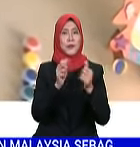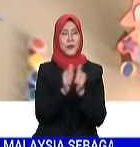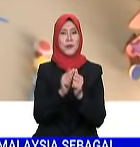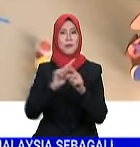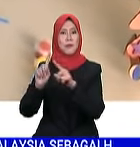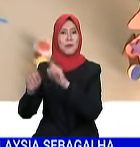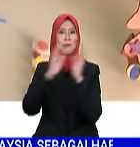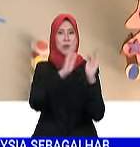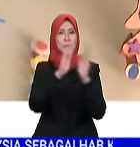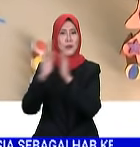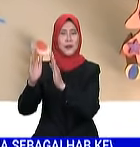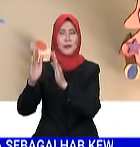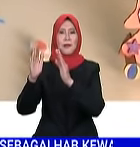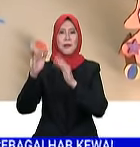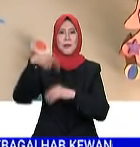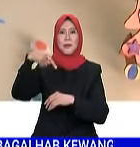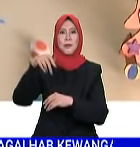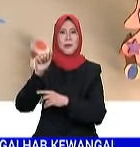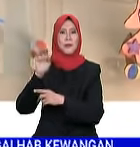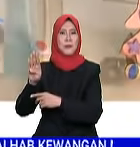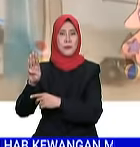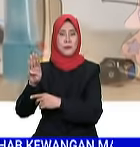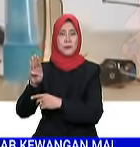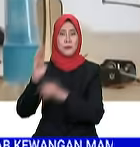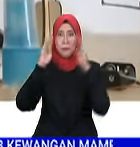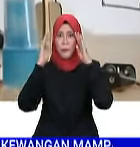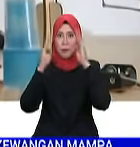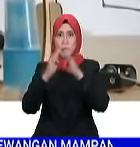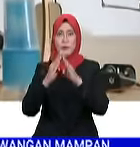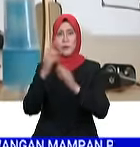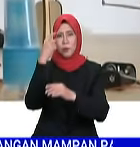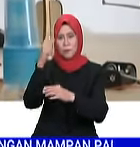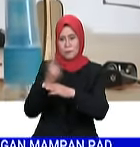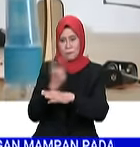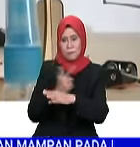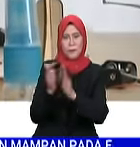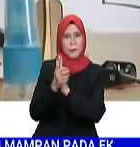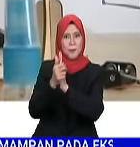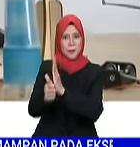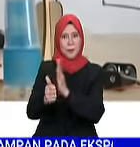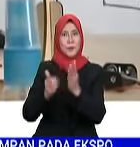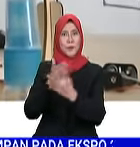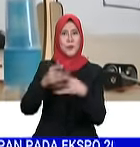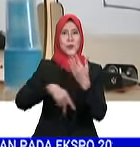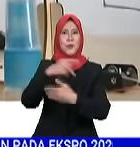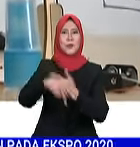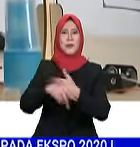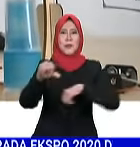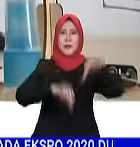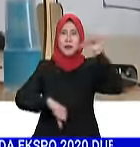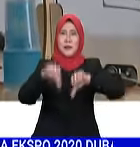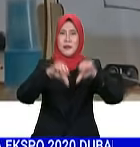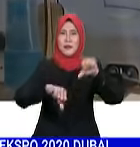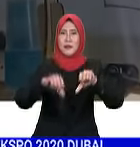Perbadanan Perpustakaan Awam Pahang, PPAP, turut dilaksana untuk mengasah bakat kanak-kanak menerusi program Sains